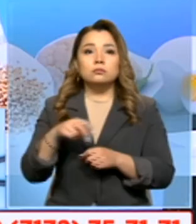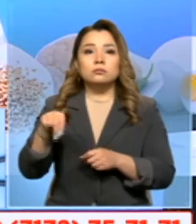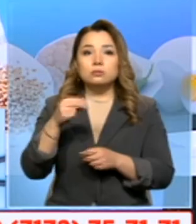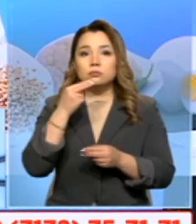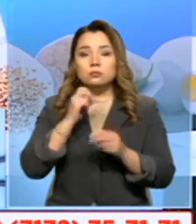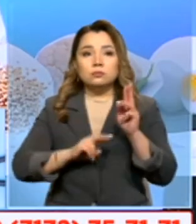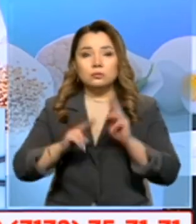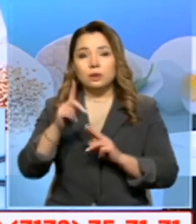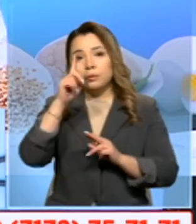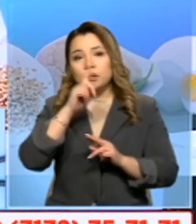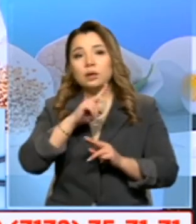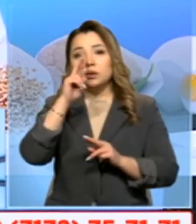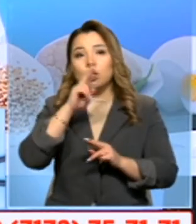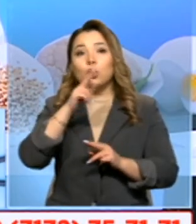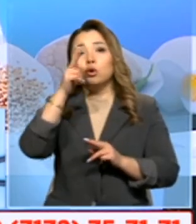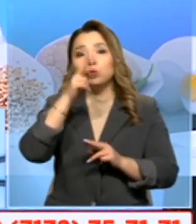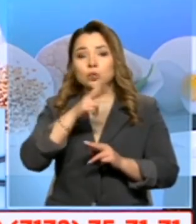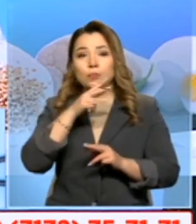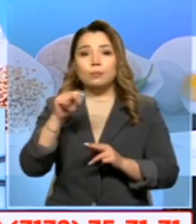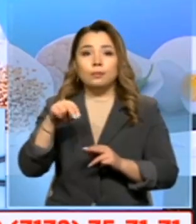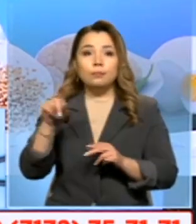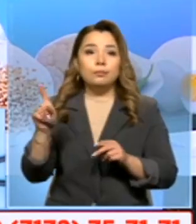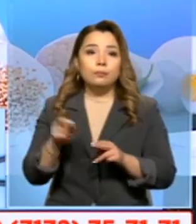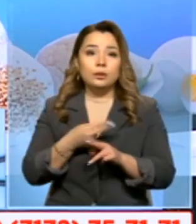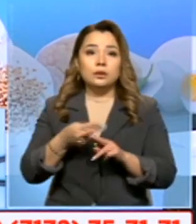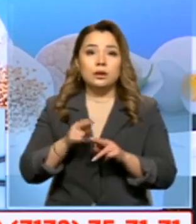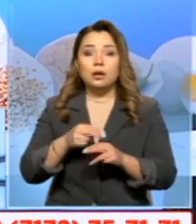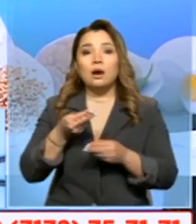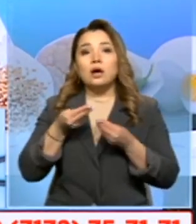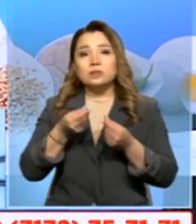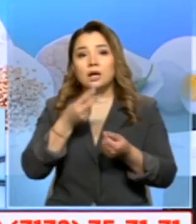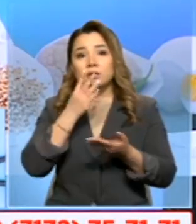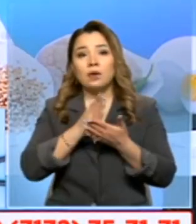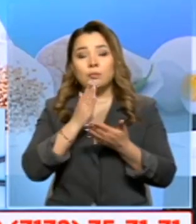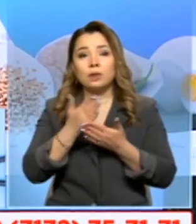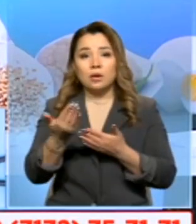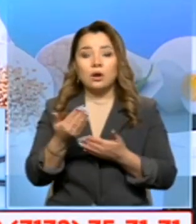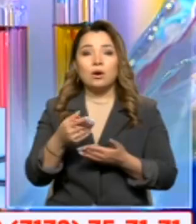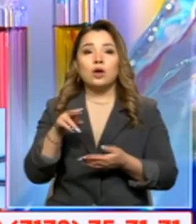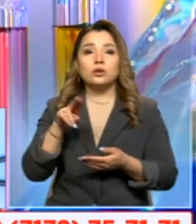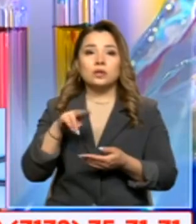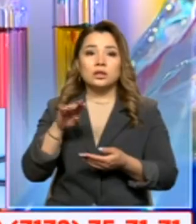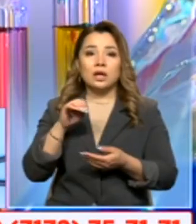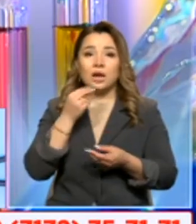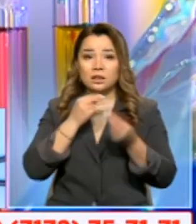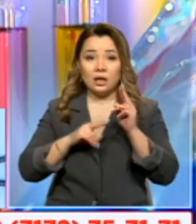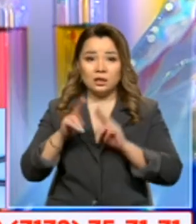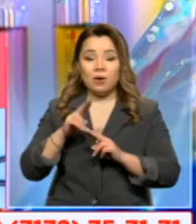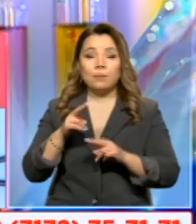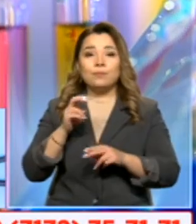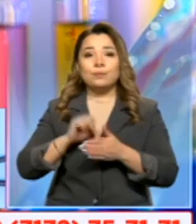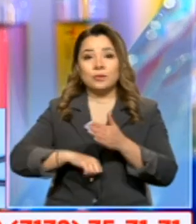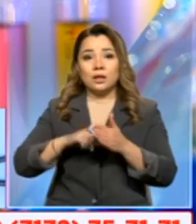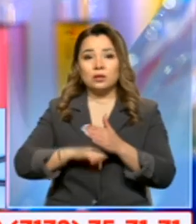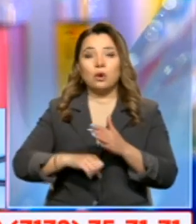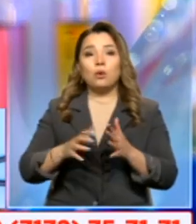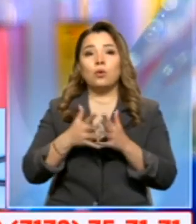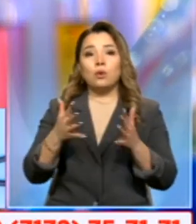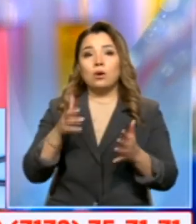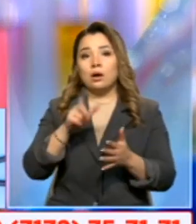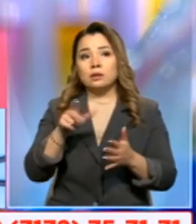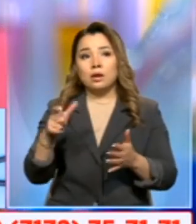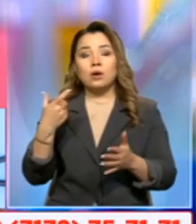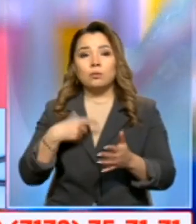жейін, бір ай жейді, екі ай жейді, үш ай тұзсыз тамақ жегеннің әсерінен, моно диетаға отырғанның әсерінен көп